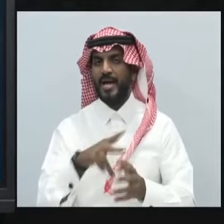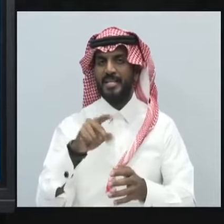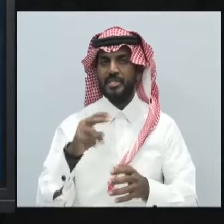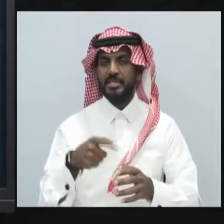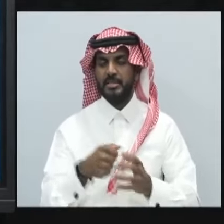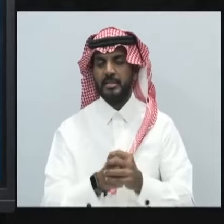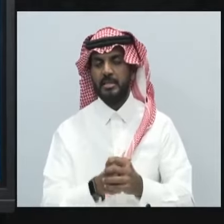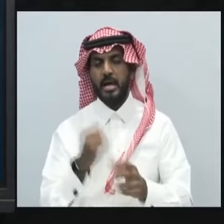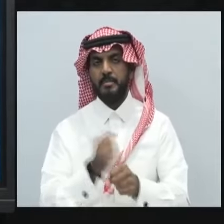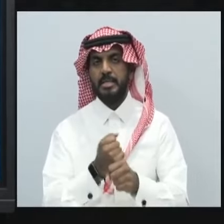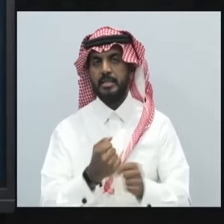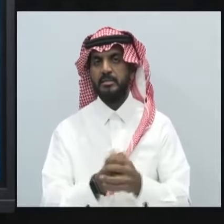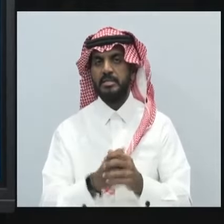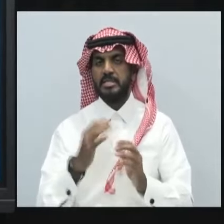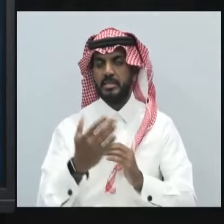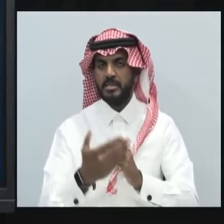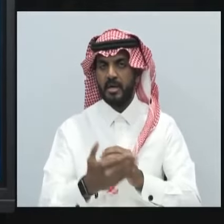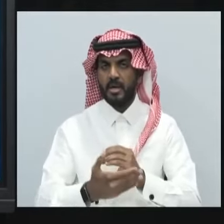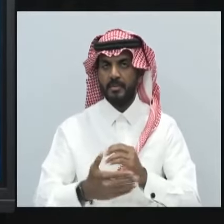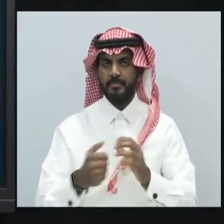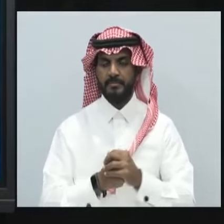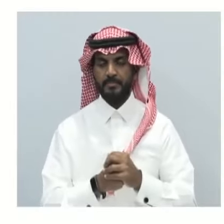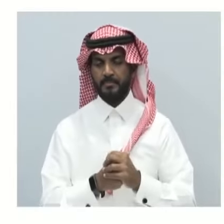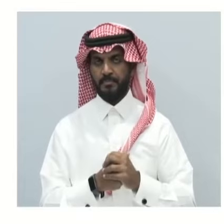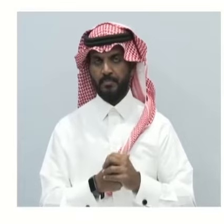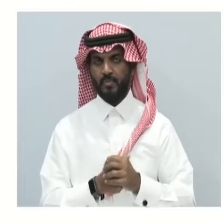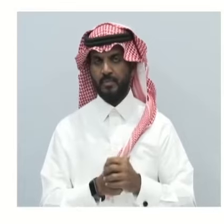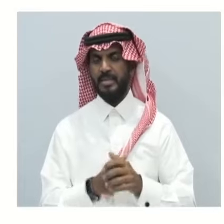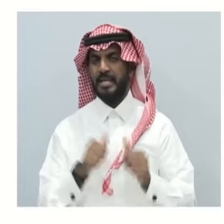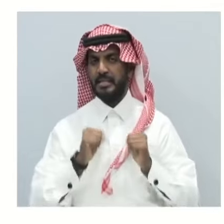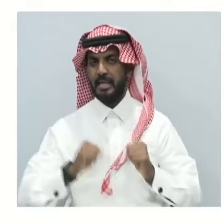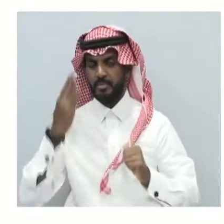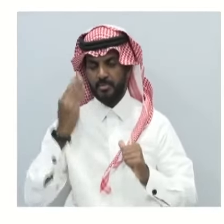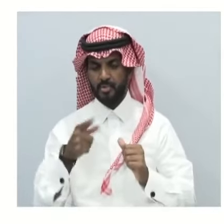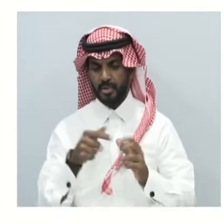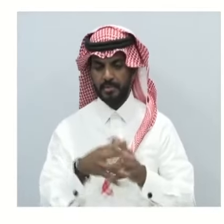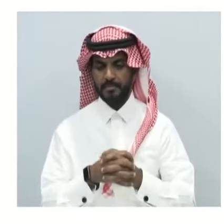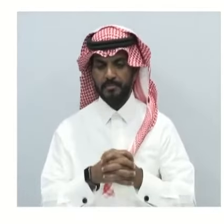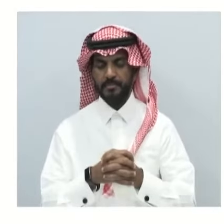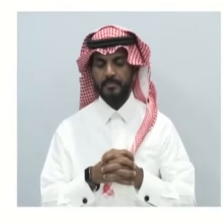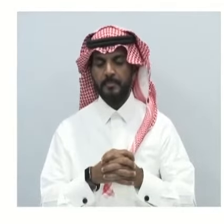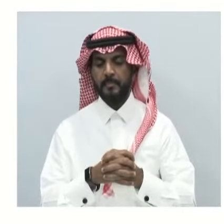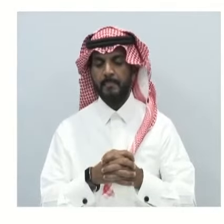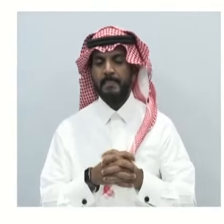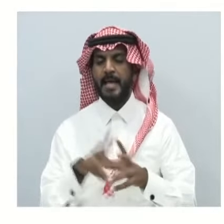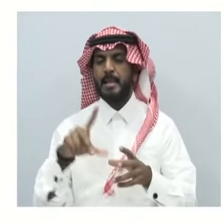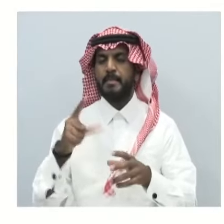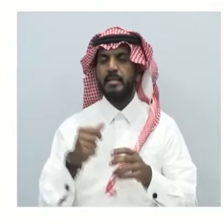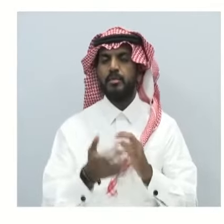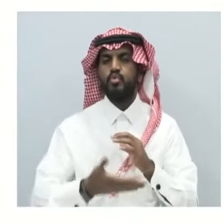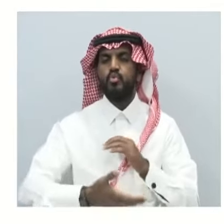في عمليه انساهاره وبالتالي طالب وطالبه نشاهد ان المد والجزر